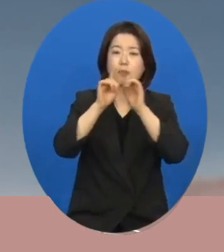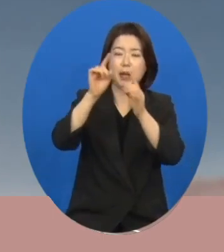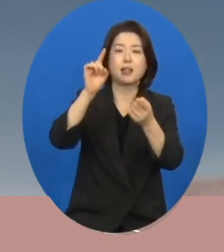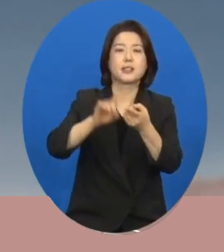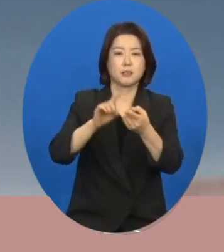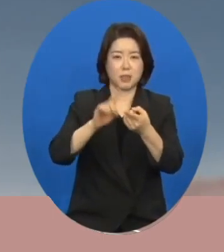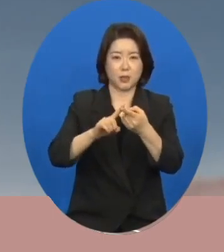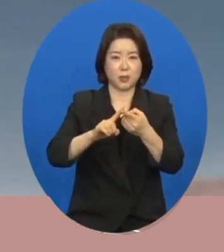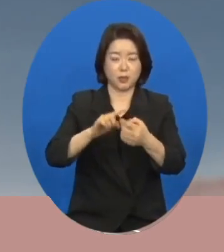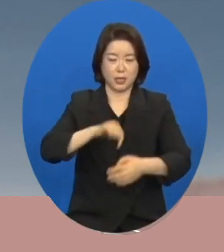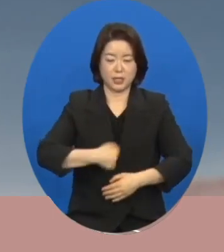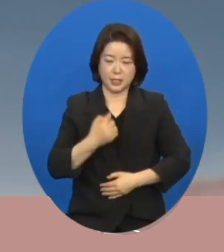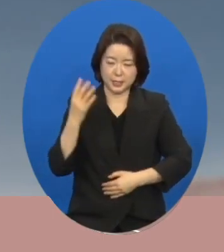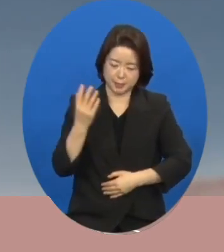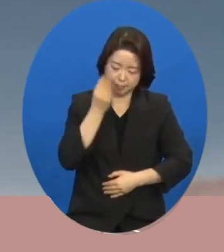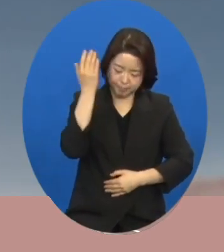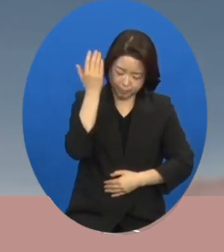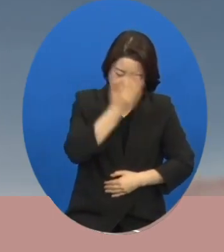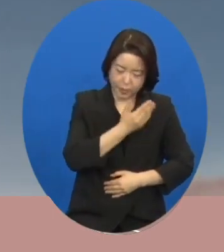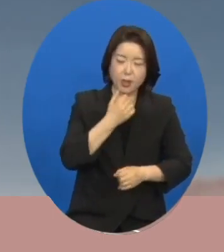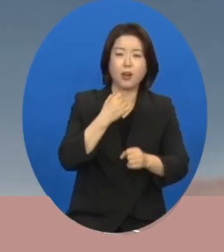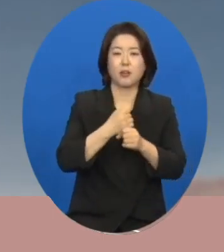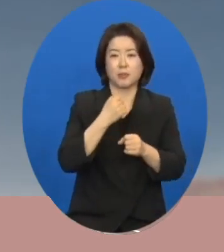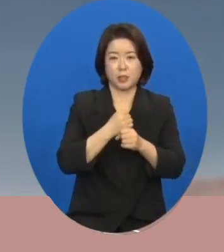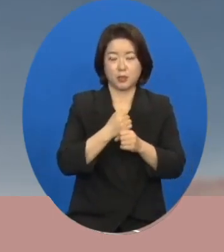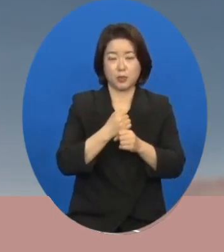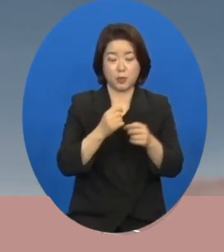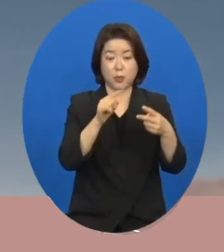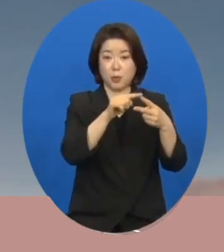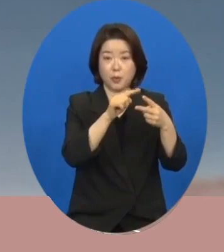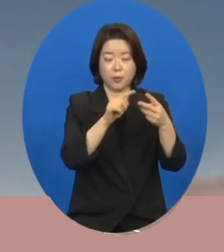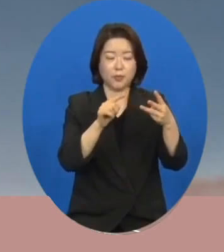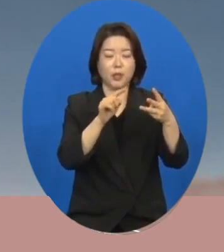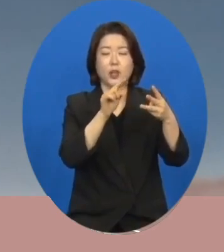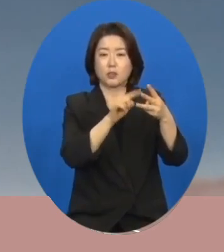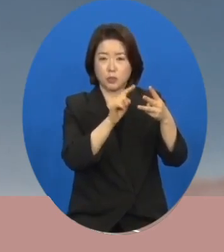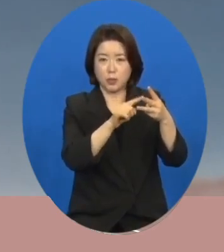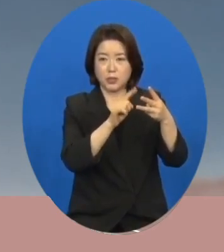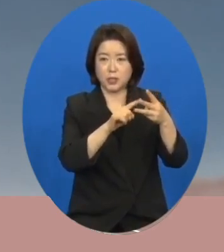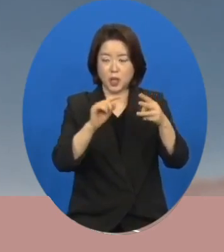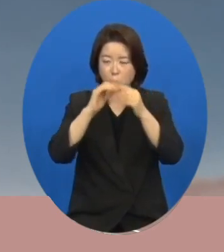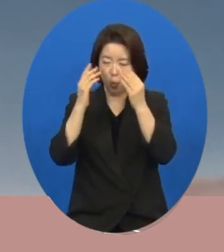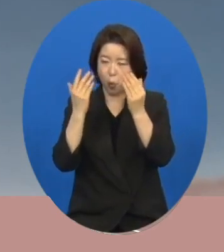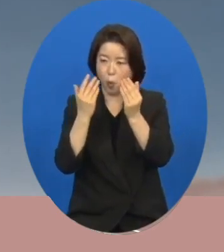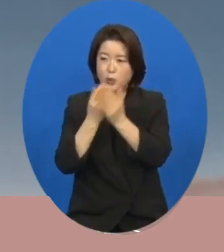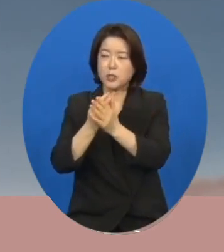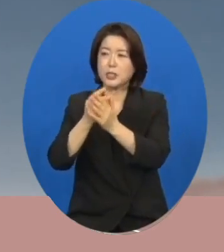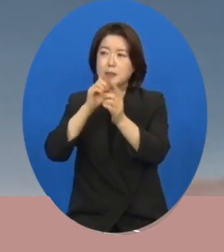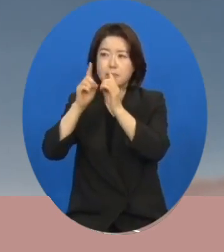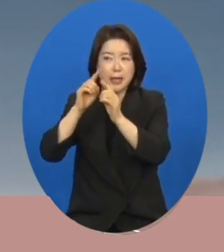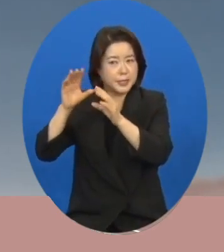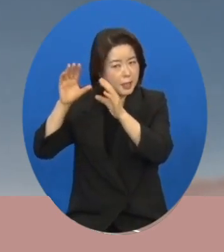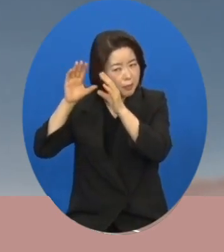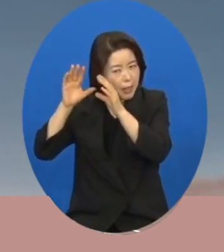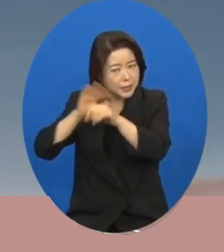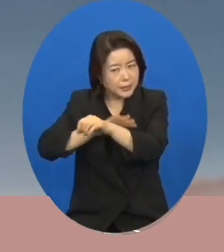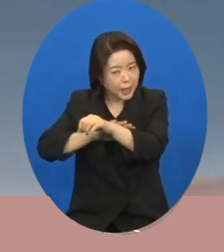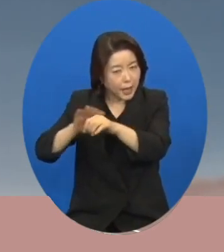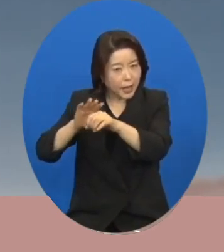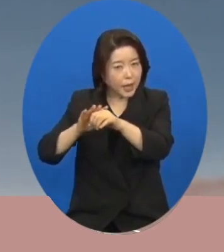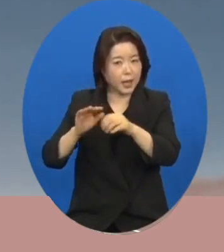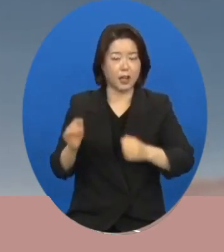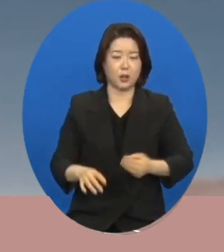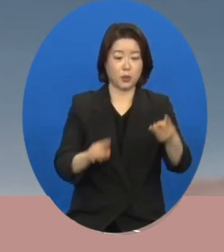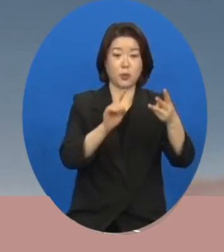자신을 성결하게 하시고 그 다음에 두 번째 온전히 말씀의 경청하여서 이해되지 않아도